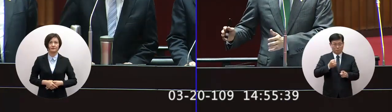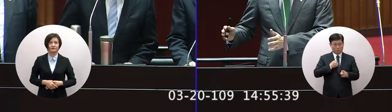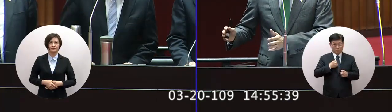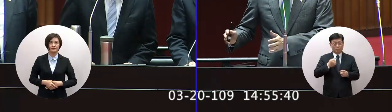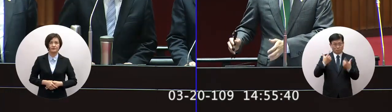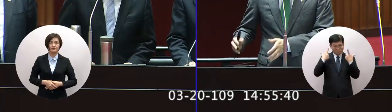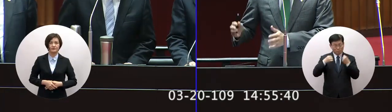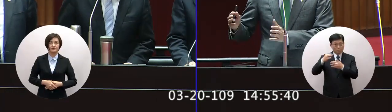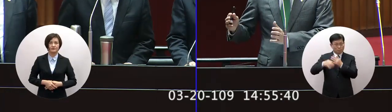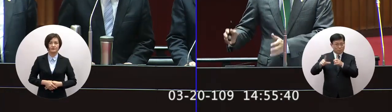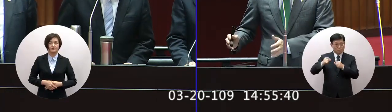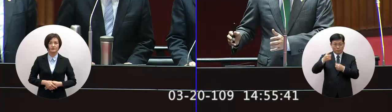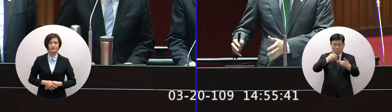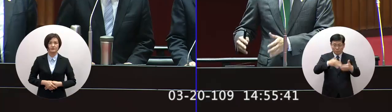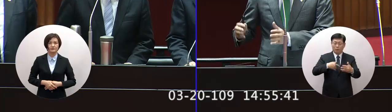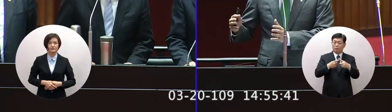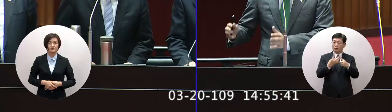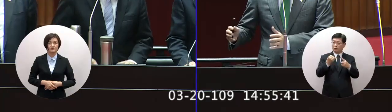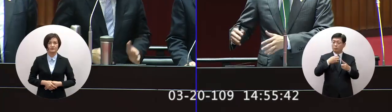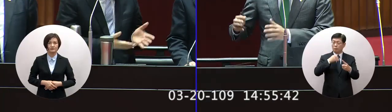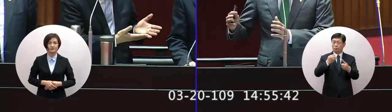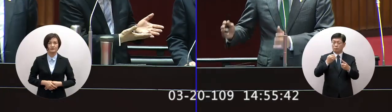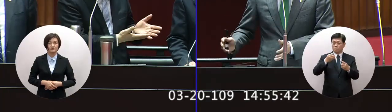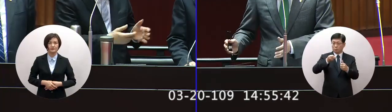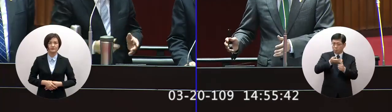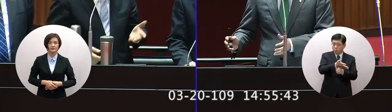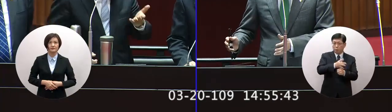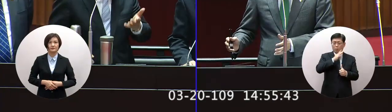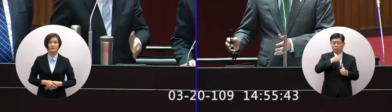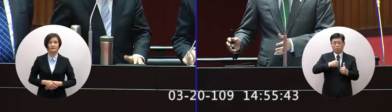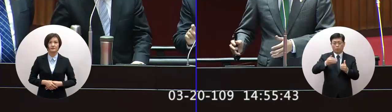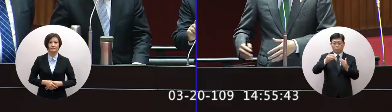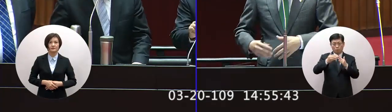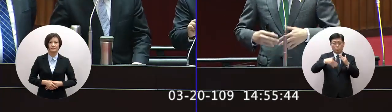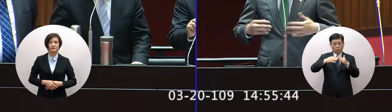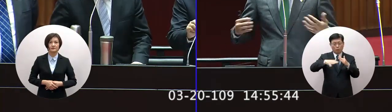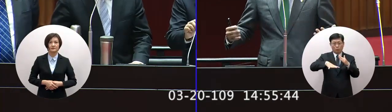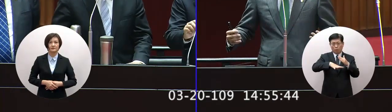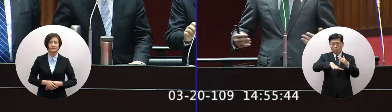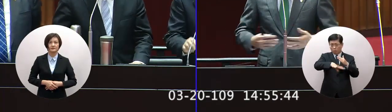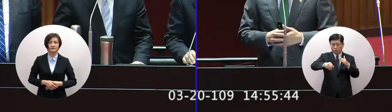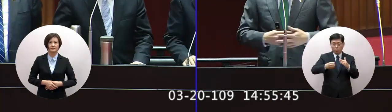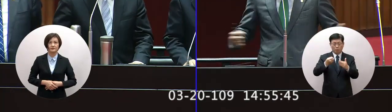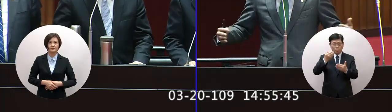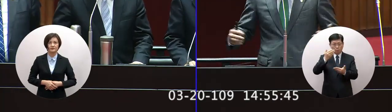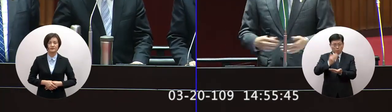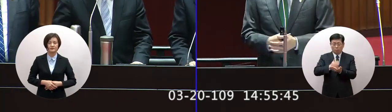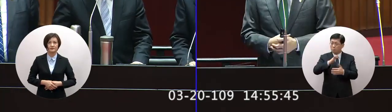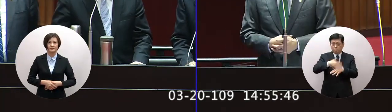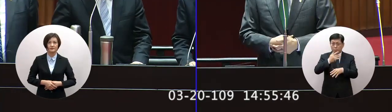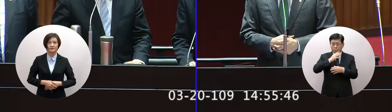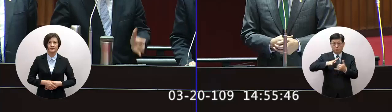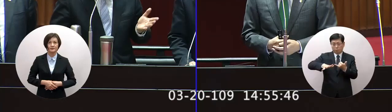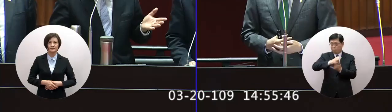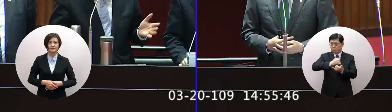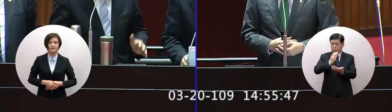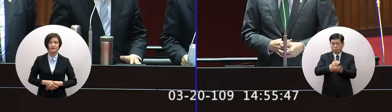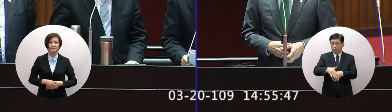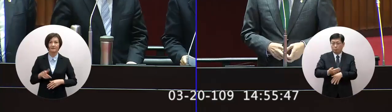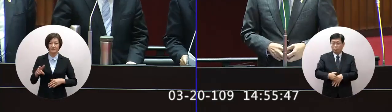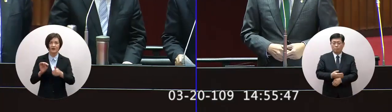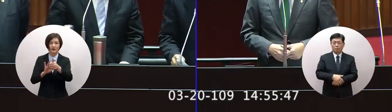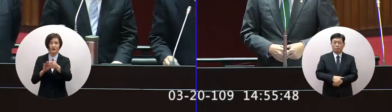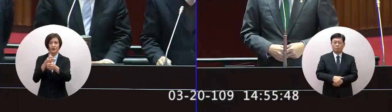有的规定，什么一个班有多少人，然后全班或全校停课，然后还不会有采取所谓全国停课的情况。 是我